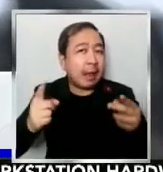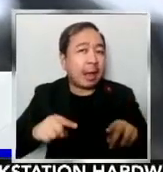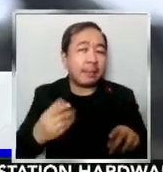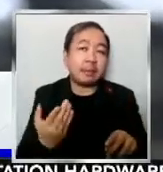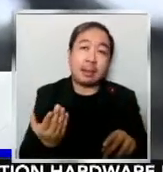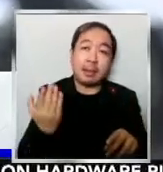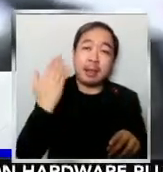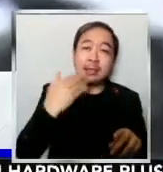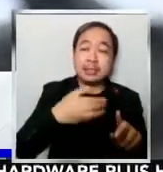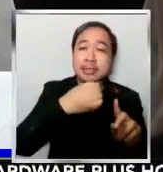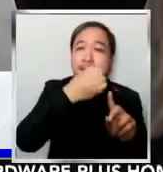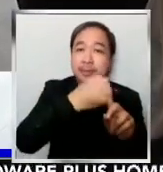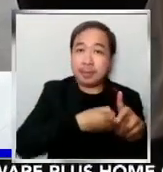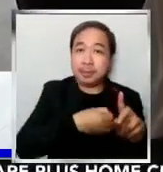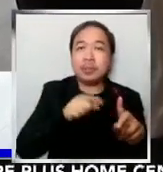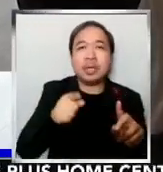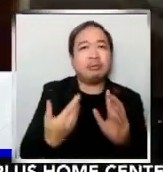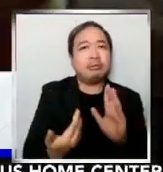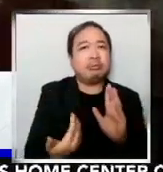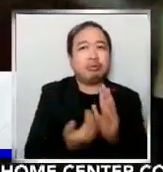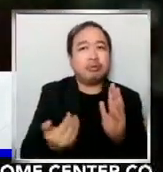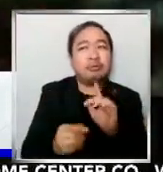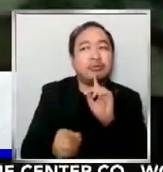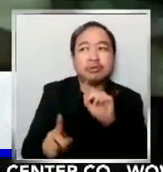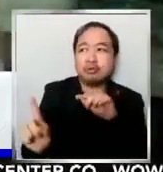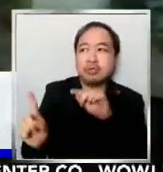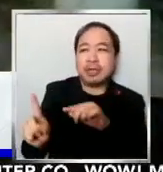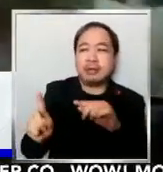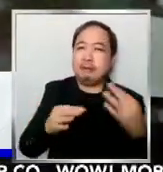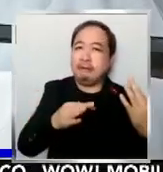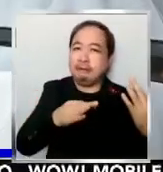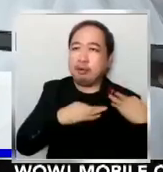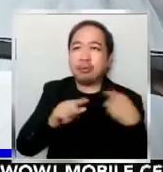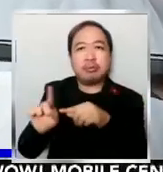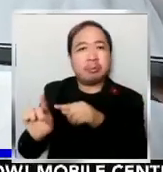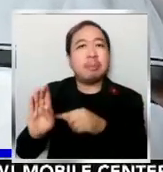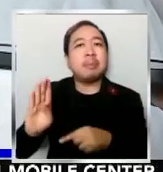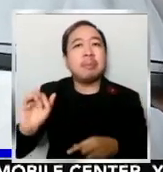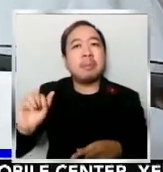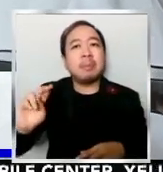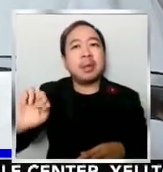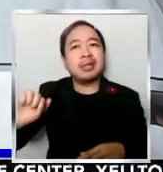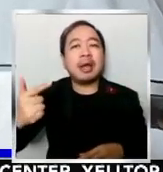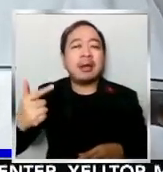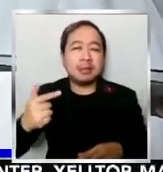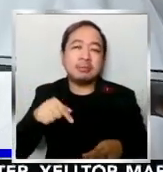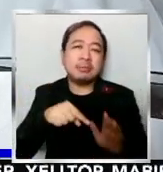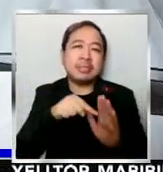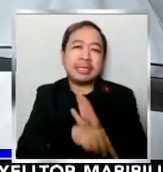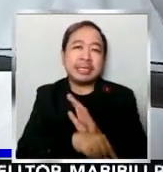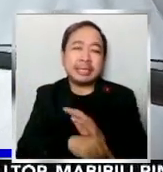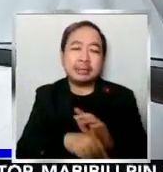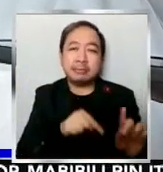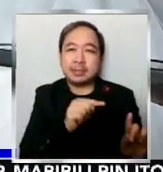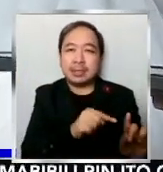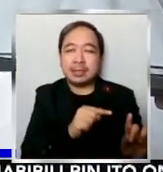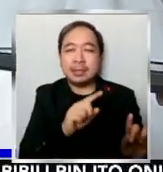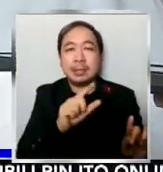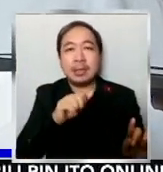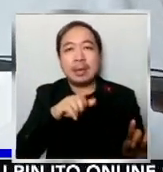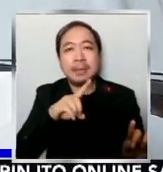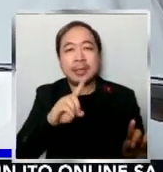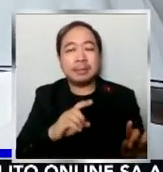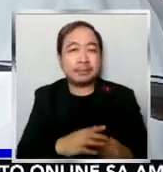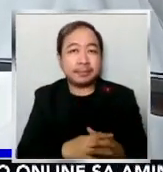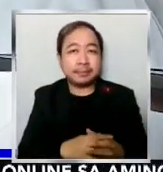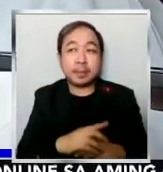kanilang paniniwalang si Bantag ang mastermind ng pagpatay kay Lapid. Nung nalaman ni Bantag, ni General Bantag, na andun